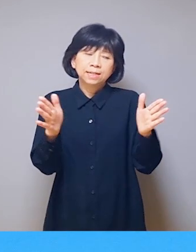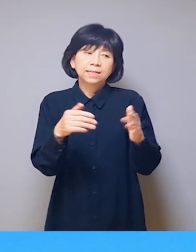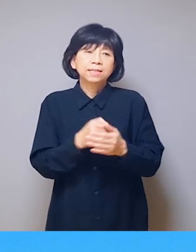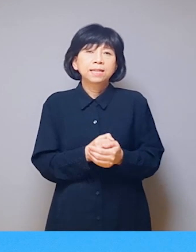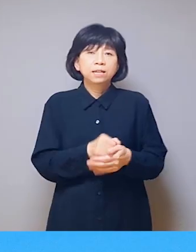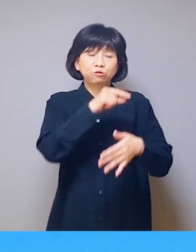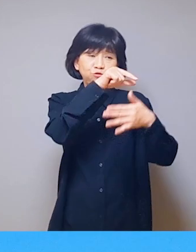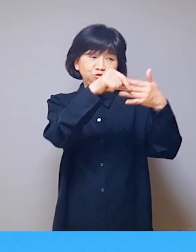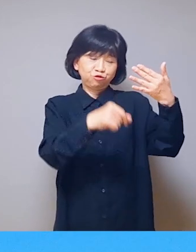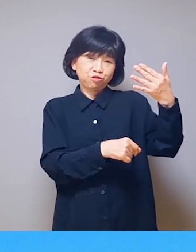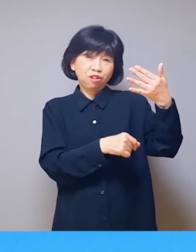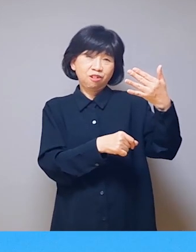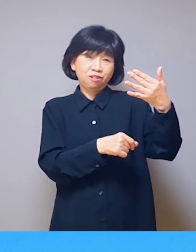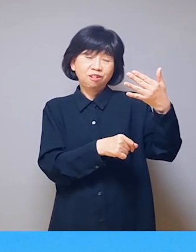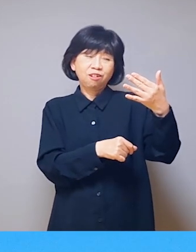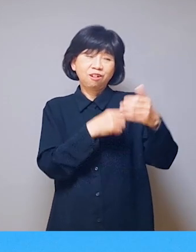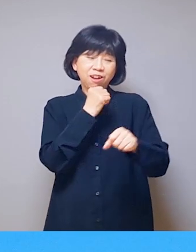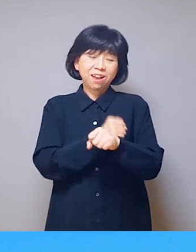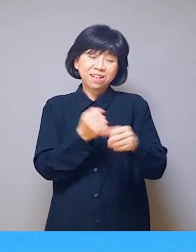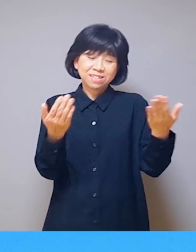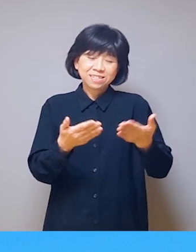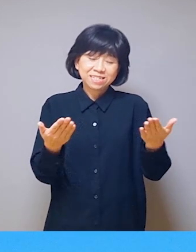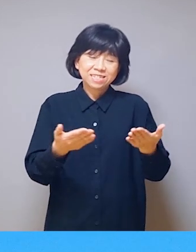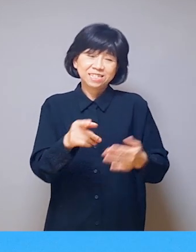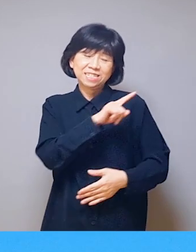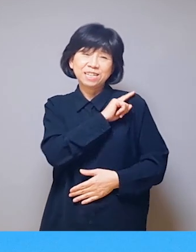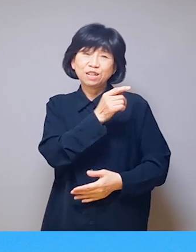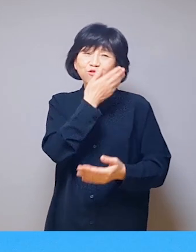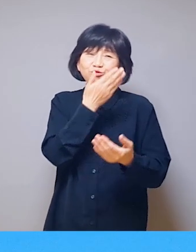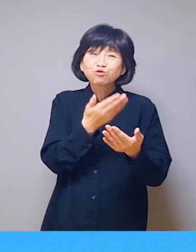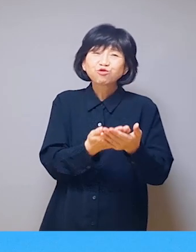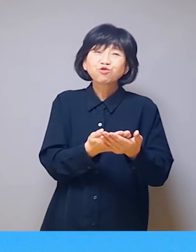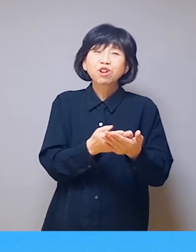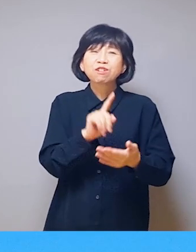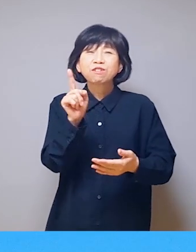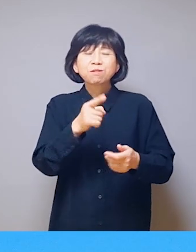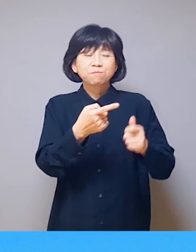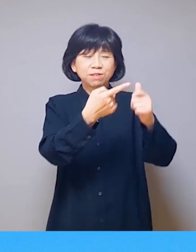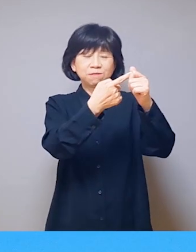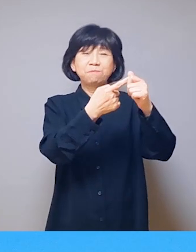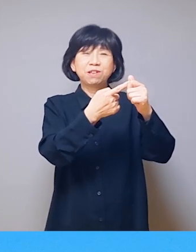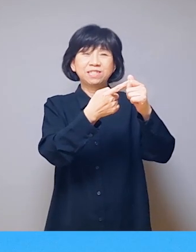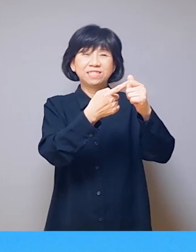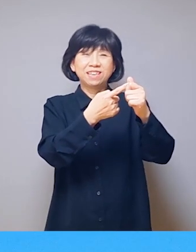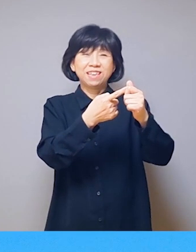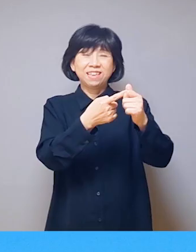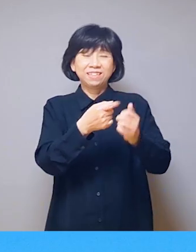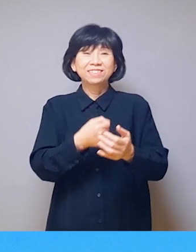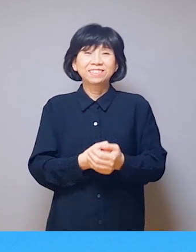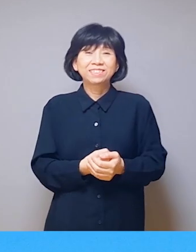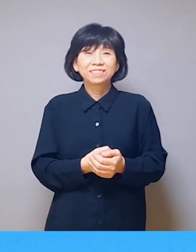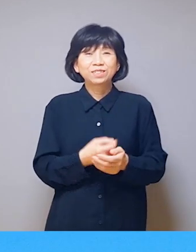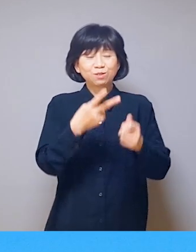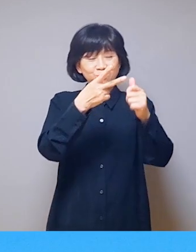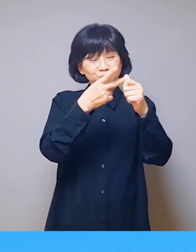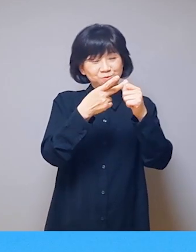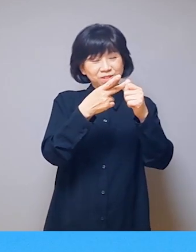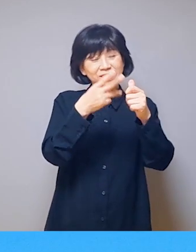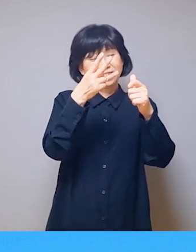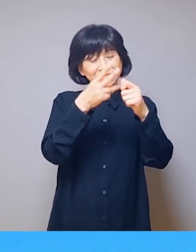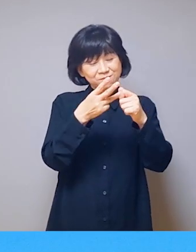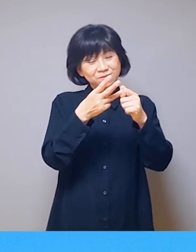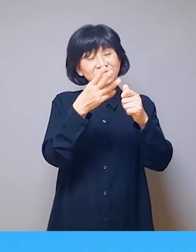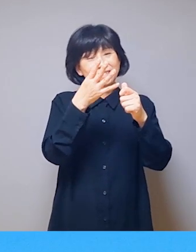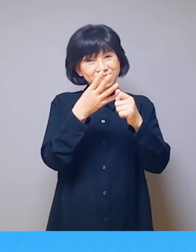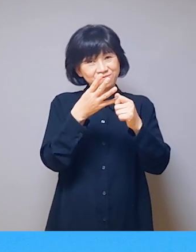이걸 우선순위라고 하거든요. 가장 중요하게 생각하는 일이 있어요. 그런데 가장 중요하게 생각하는 일, 그 다음 차선책인